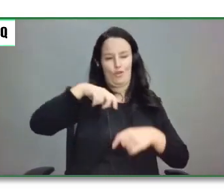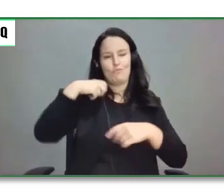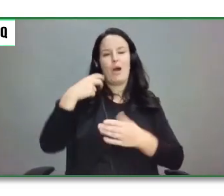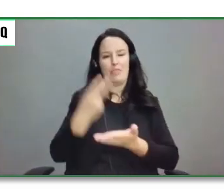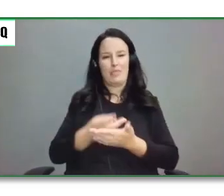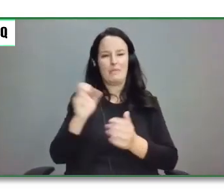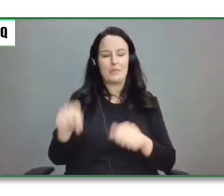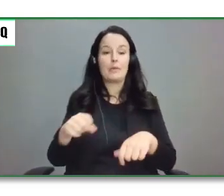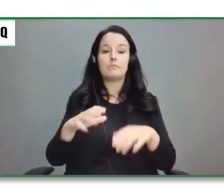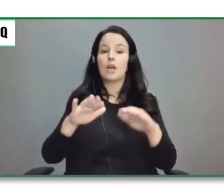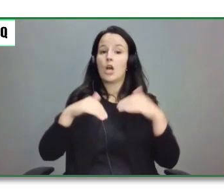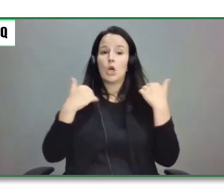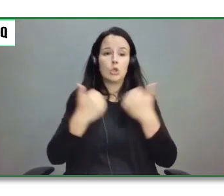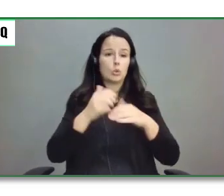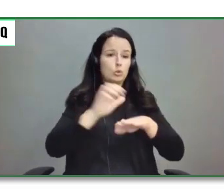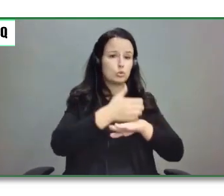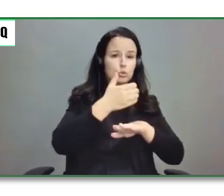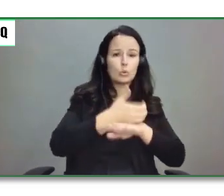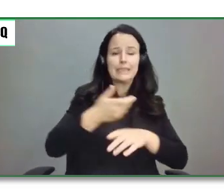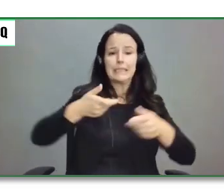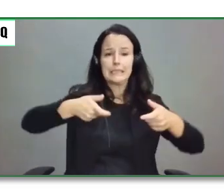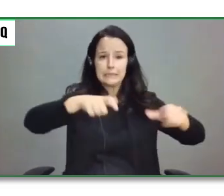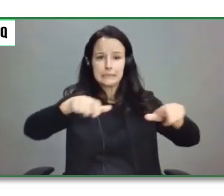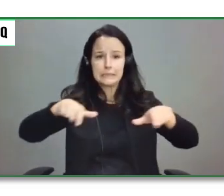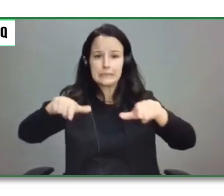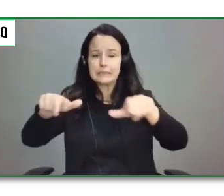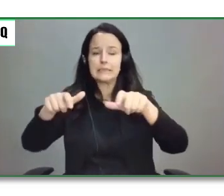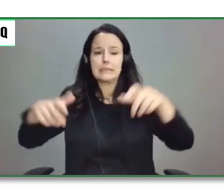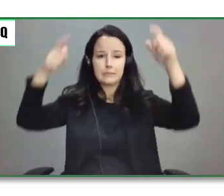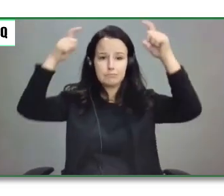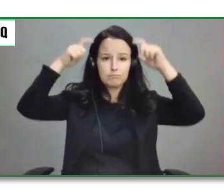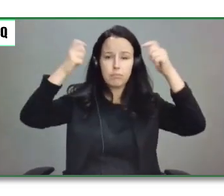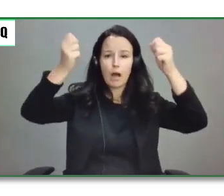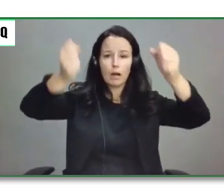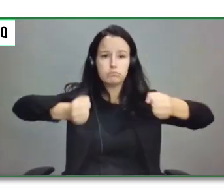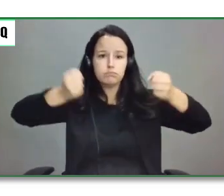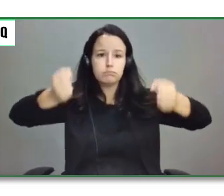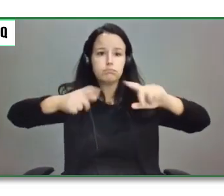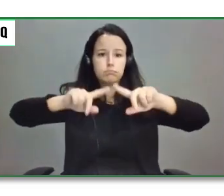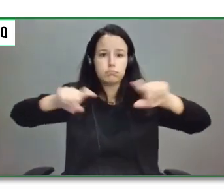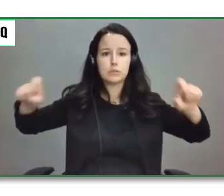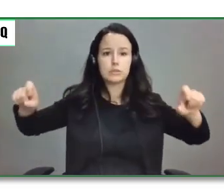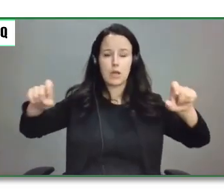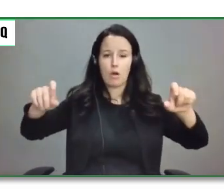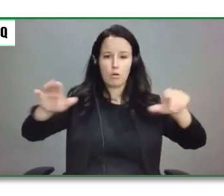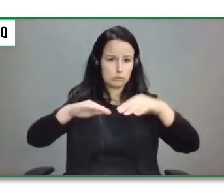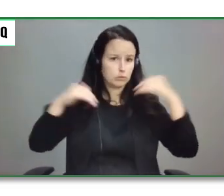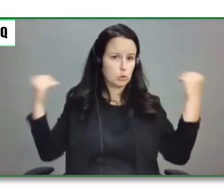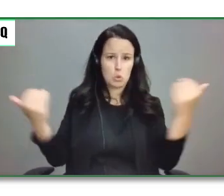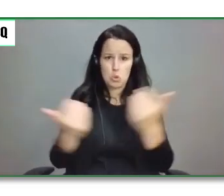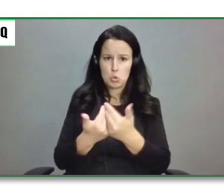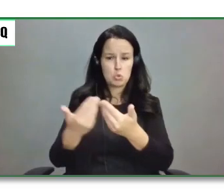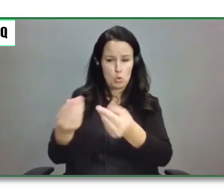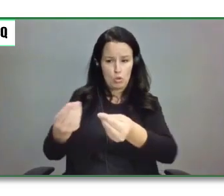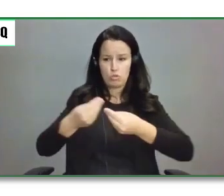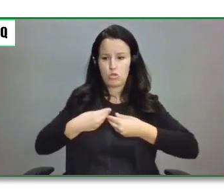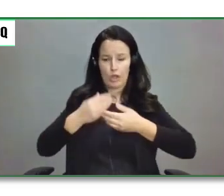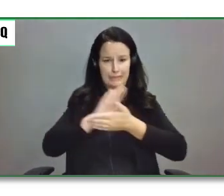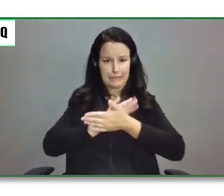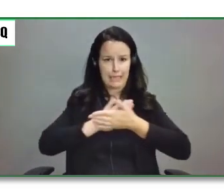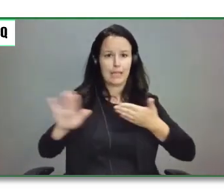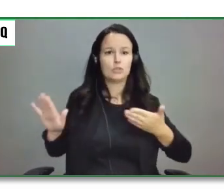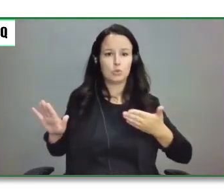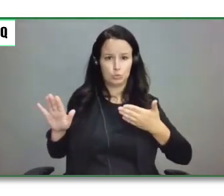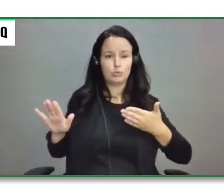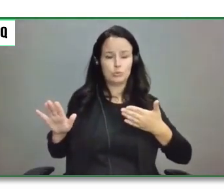ski, au ski en passant par les bâtons, le casque et le remonte-pente, a été fourni gratuitement par le propriétaire